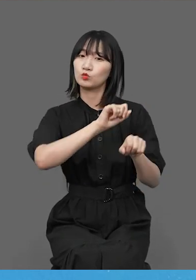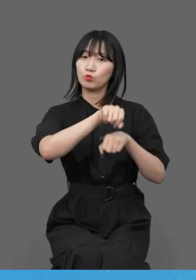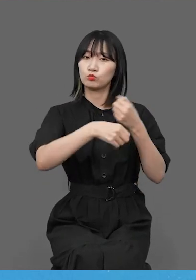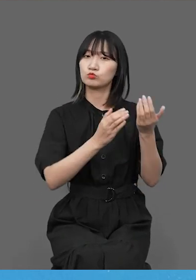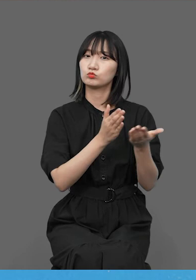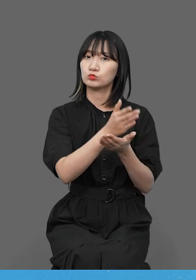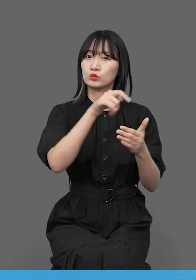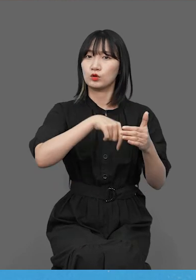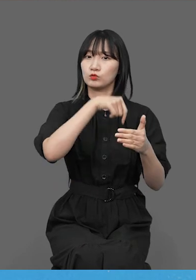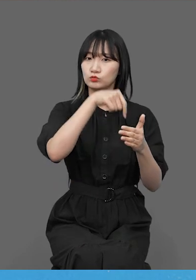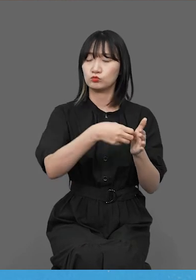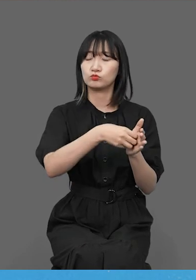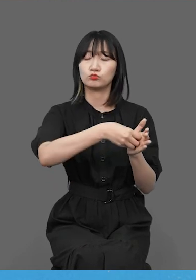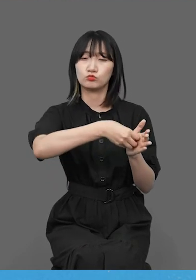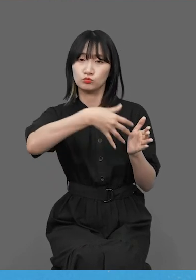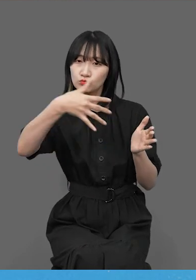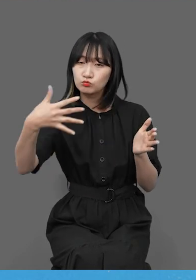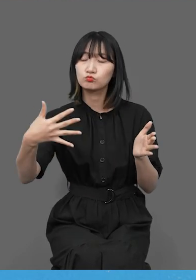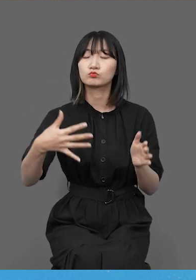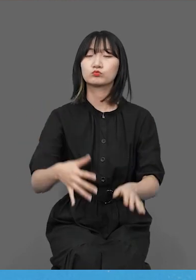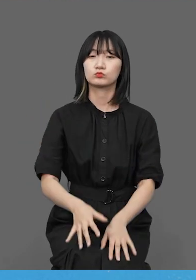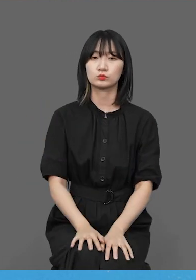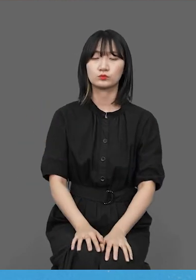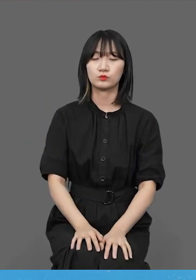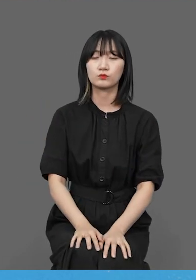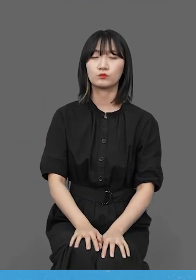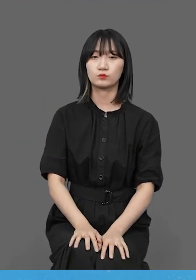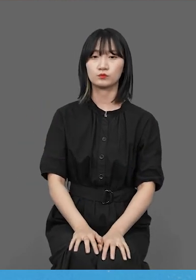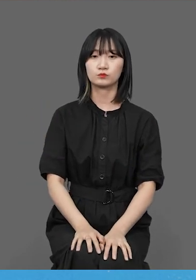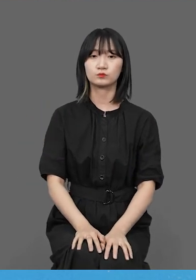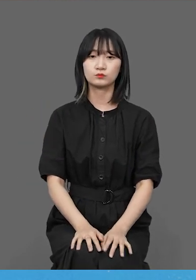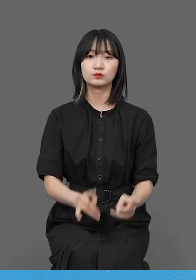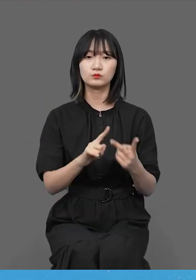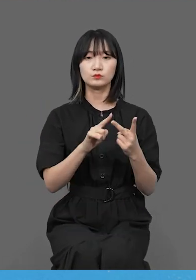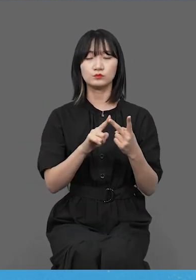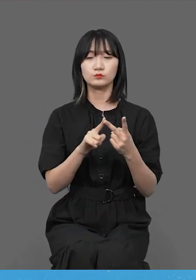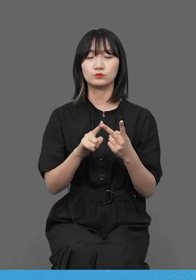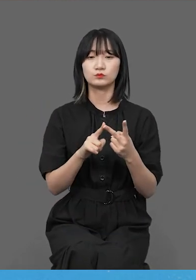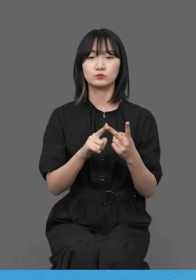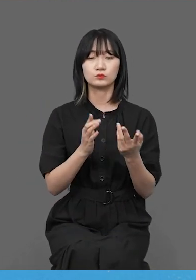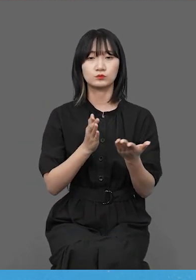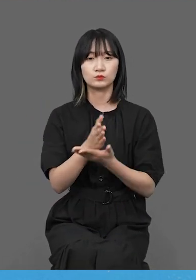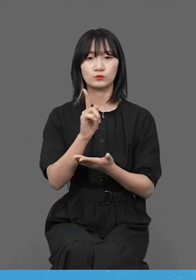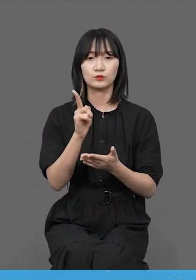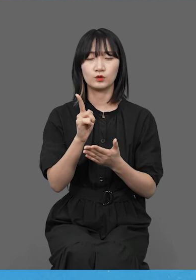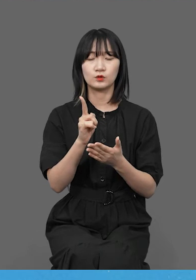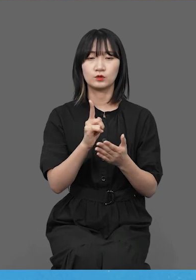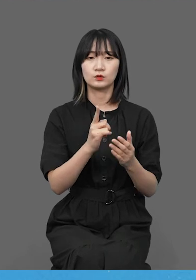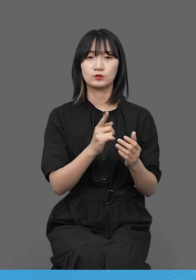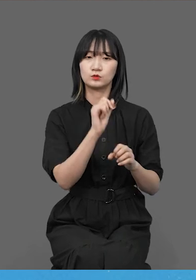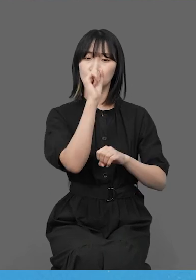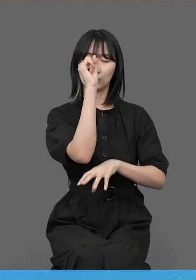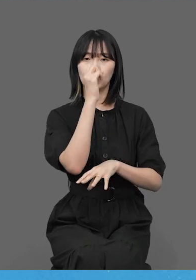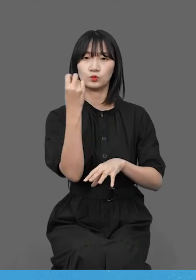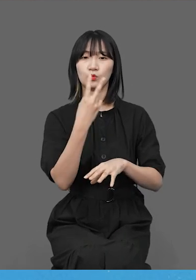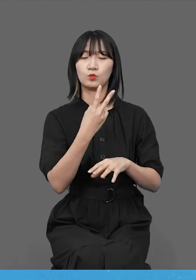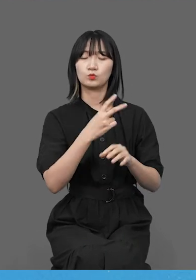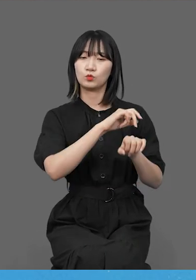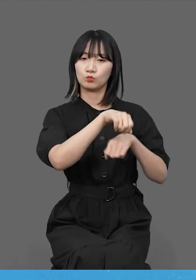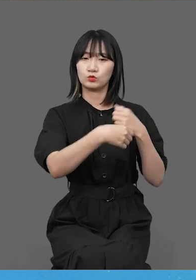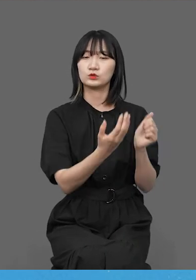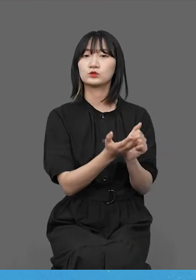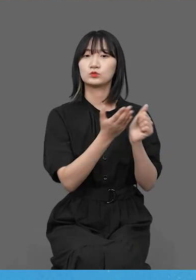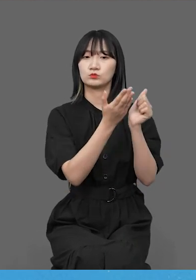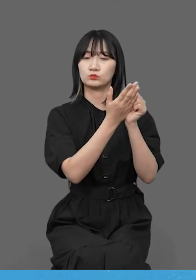동물학 쪽에서 또 업적도 많이 남기시고 유명하시죠. 근데 주로는 어떤 기원과학, 진화생물학 쪽에서